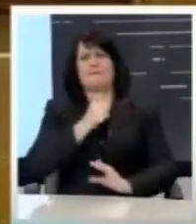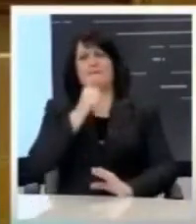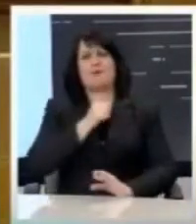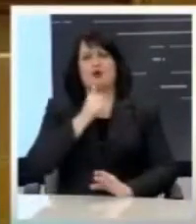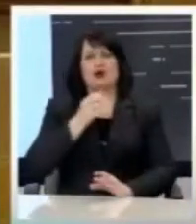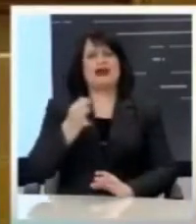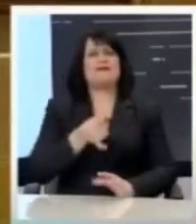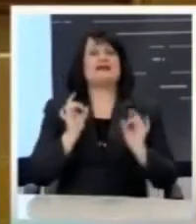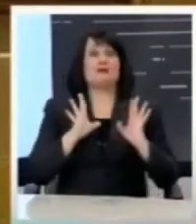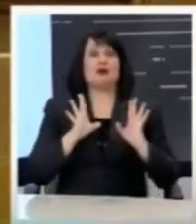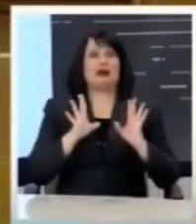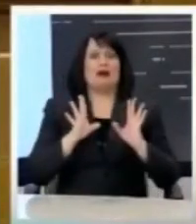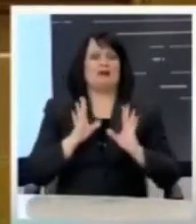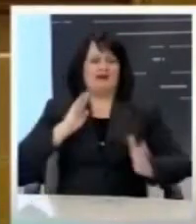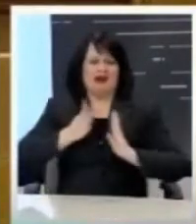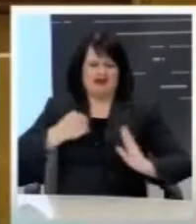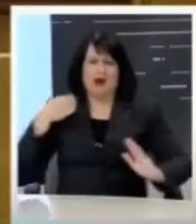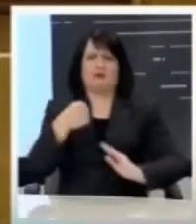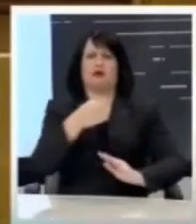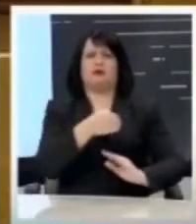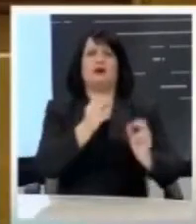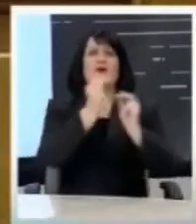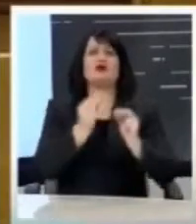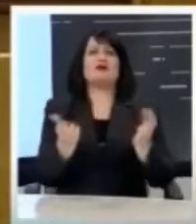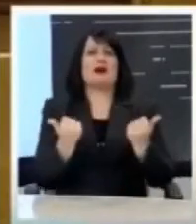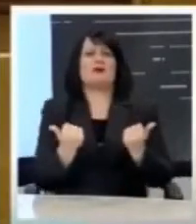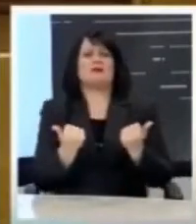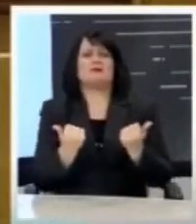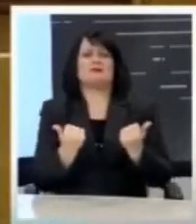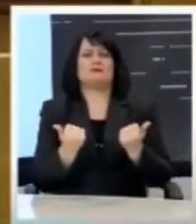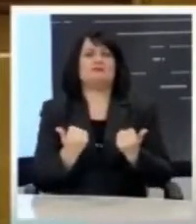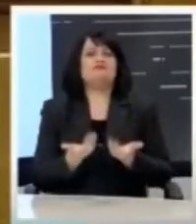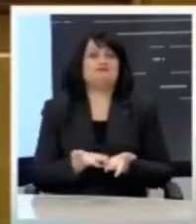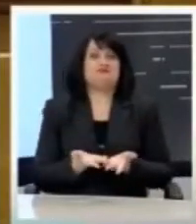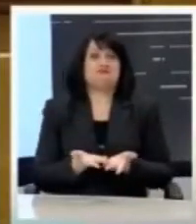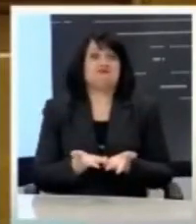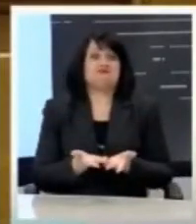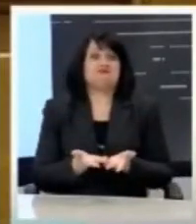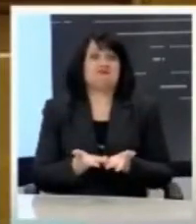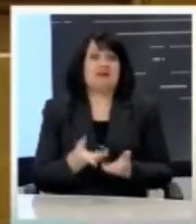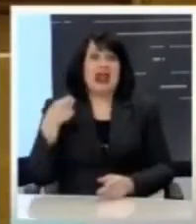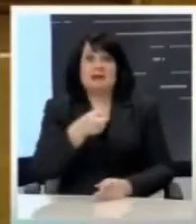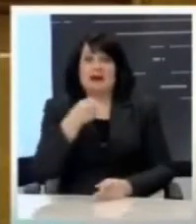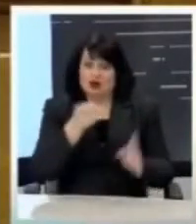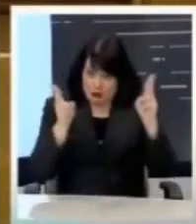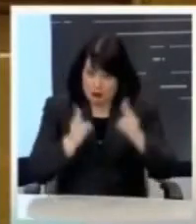εισαγάγει δεν είχε καμία αποτελεσματικότητα και δεν οδήγησε στη μείωση της